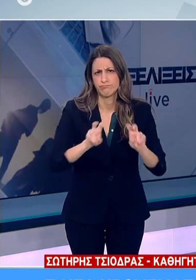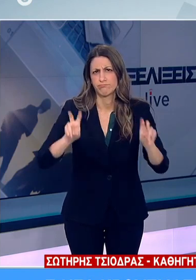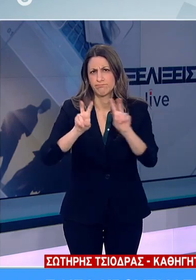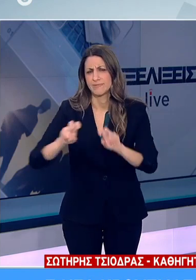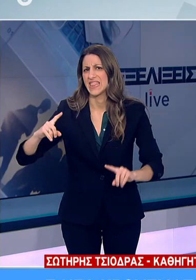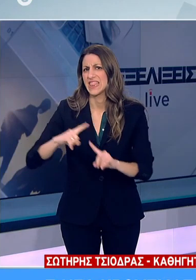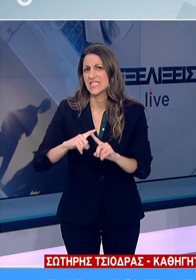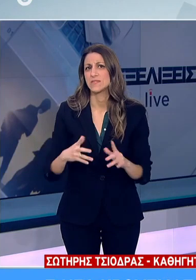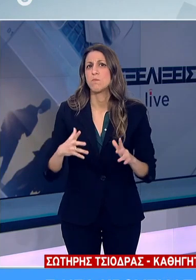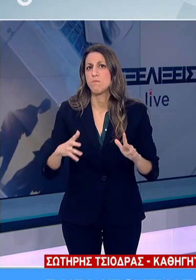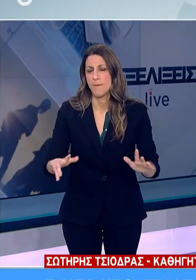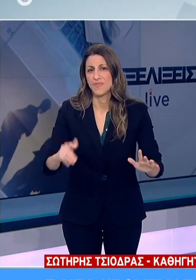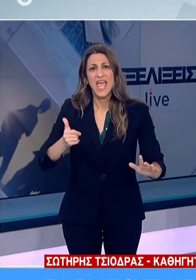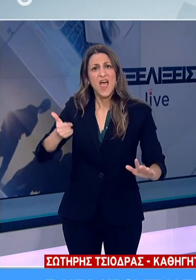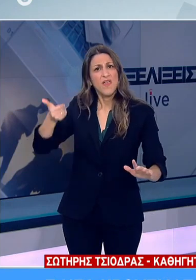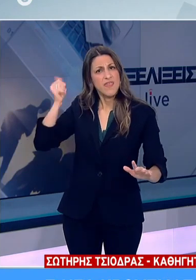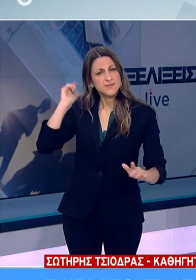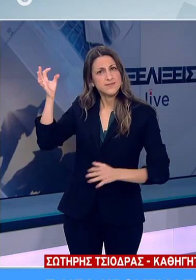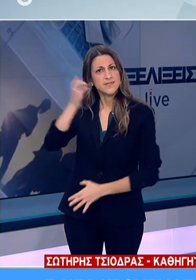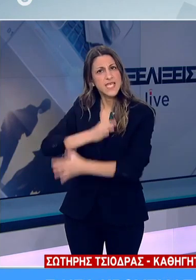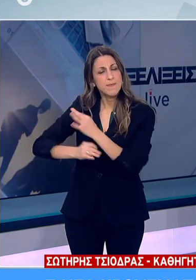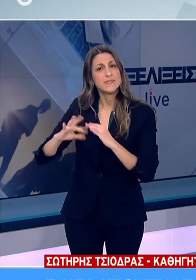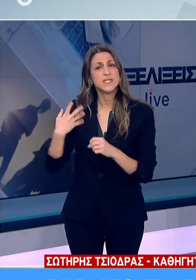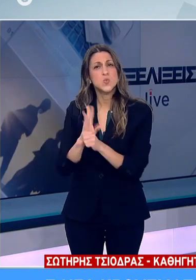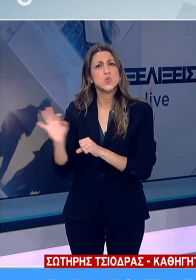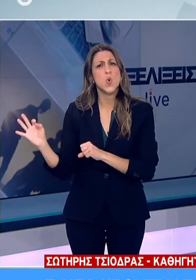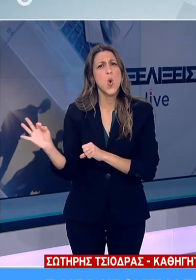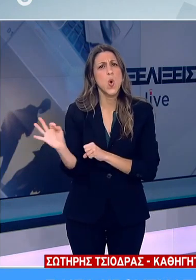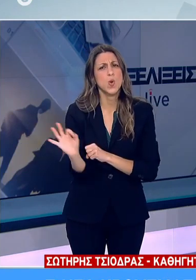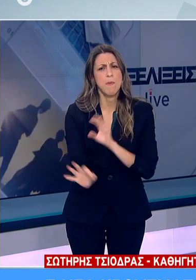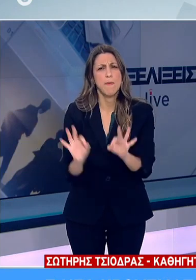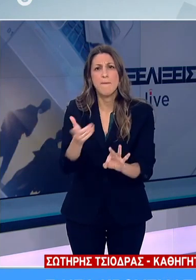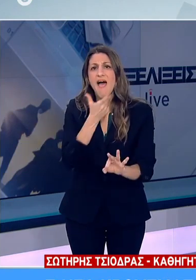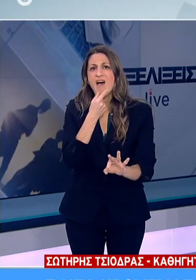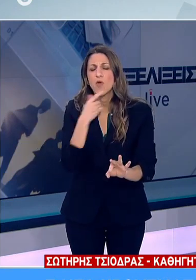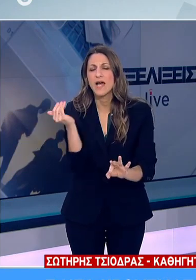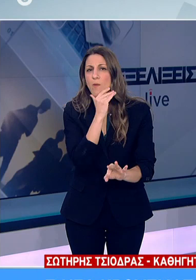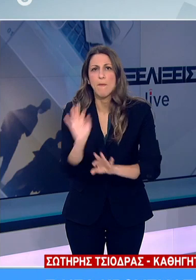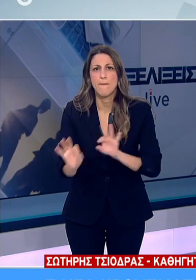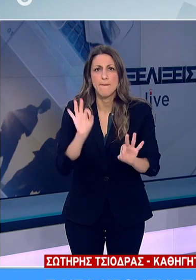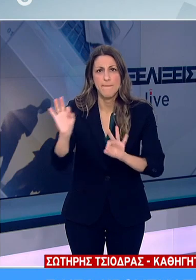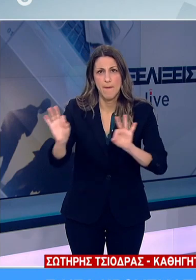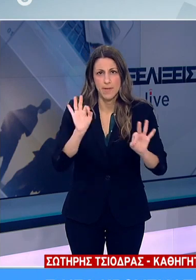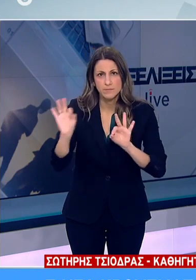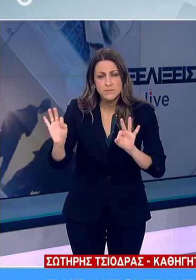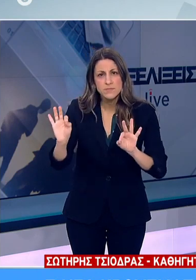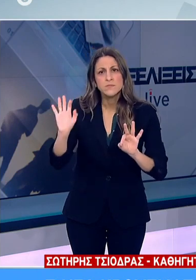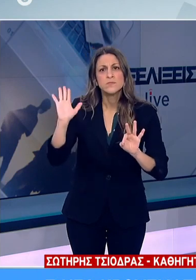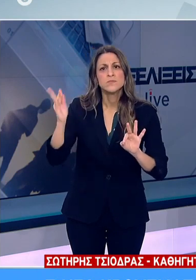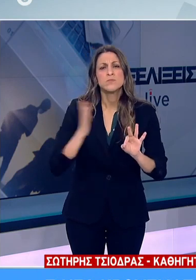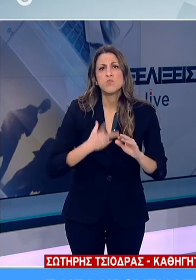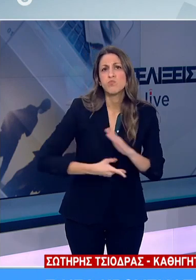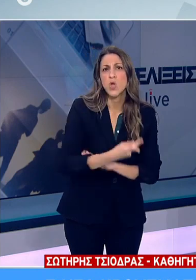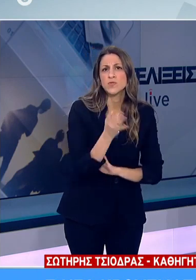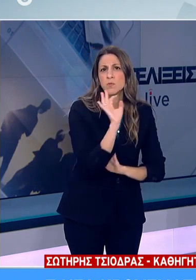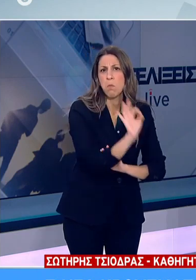Όπως είπαμε χθες, αυτός ο ταχαίος μεταδιδόμενος ιός δεν κάνει διακρίσεις και μπορεί να προσβάλλει τόσο τις μεταναστευτικές όσο